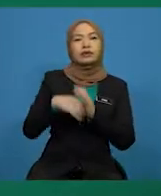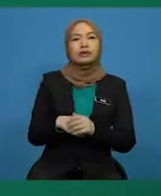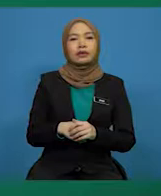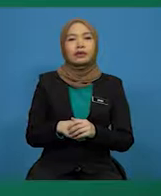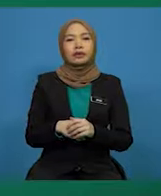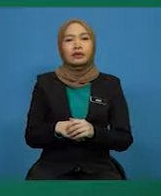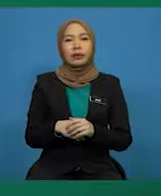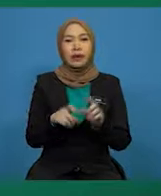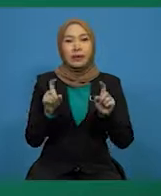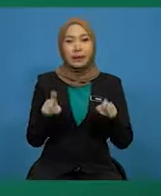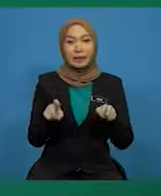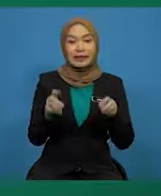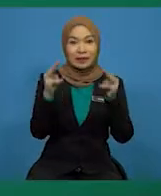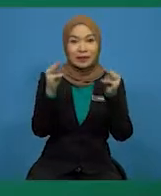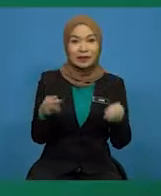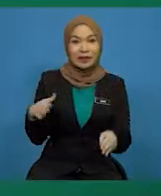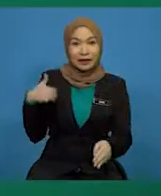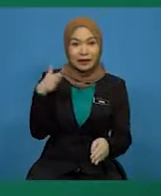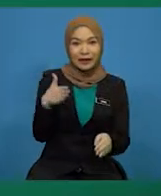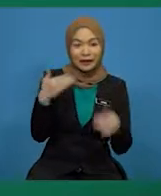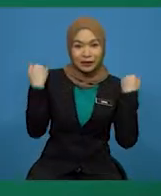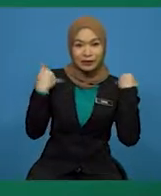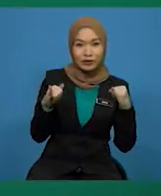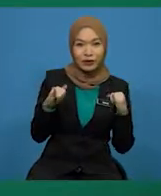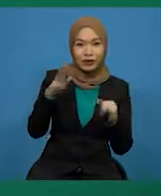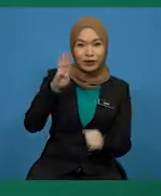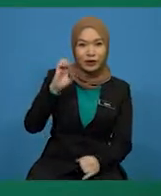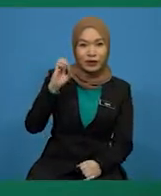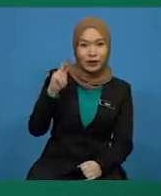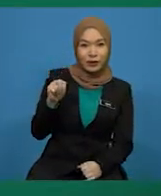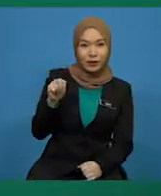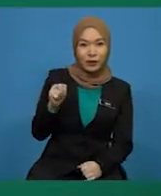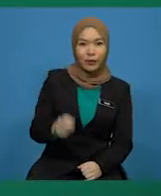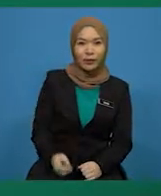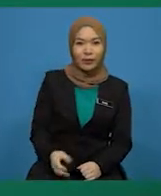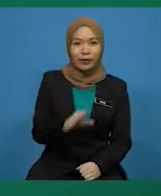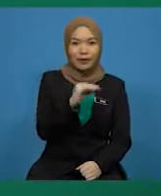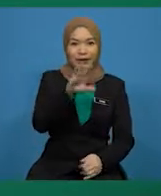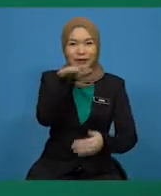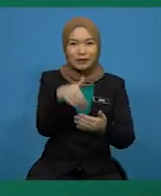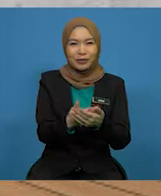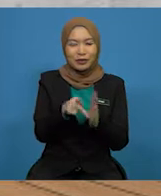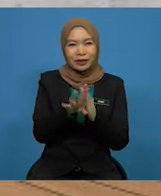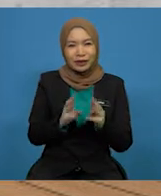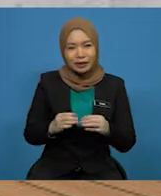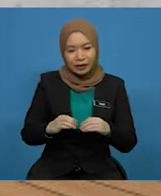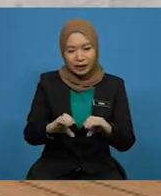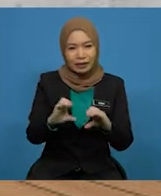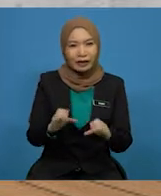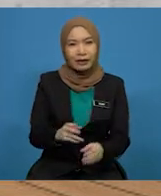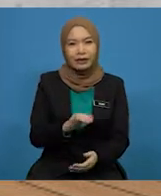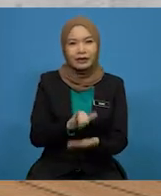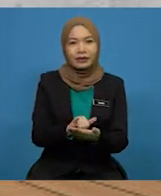pasti masyarakat akan menjual bond atau memegang kesemua kecairan itu. Baiklah para